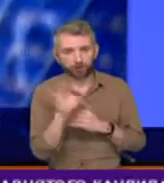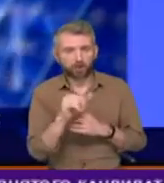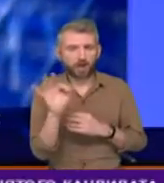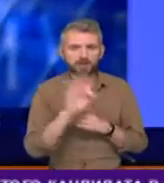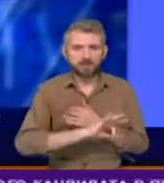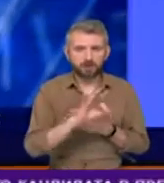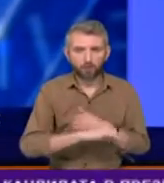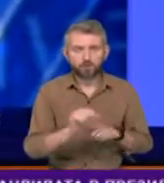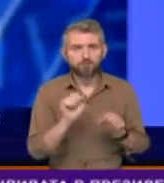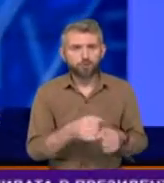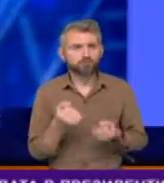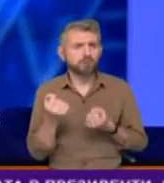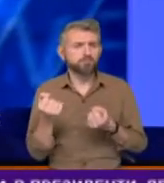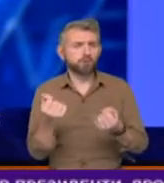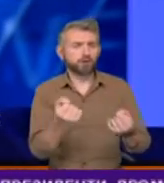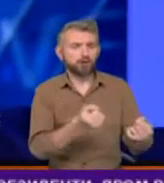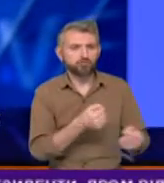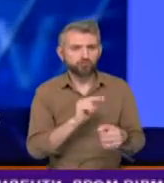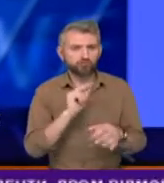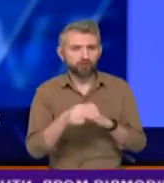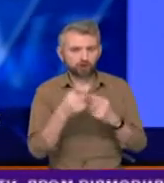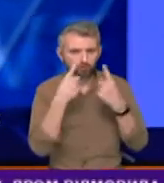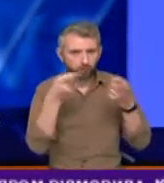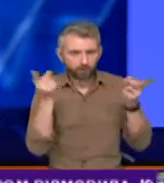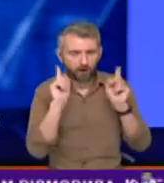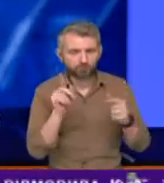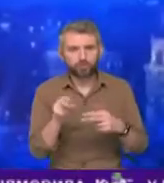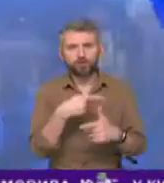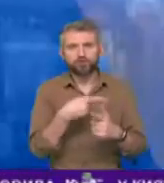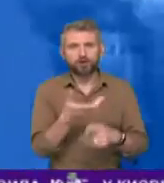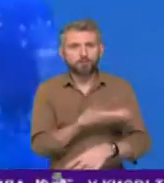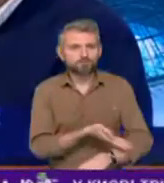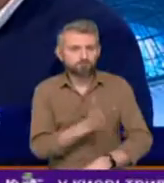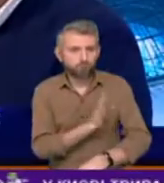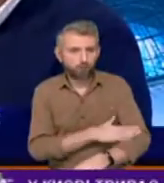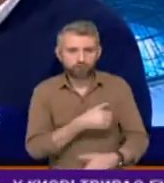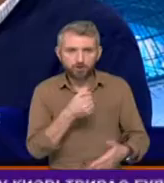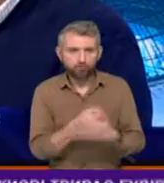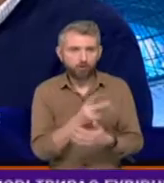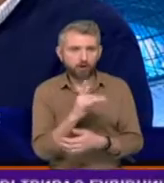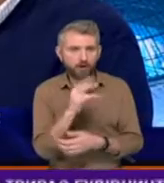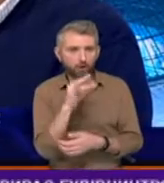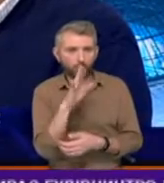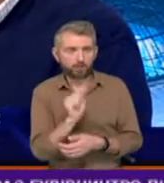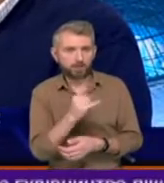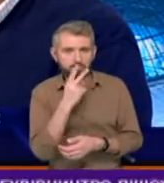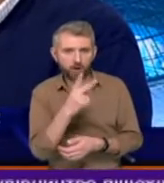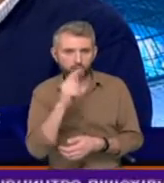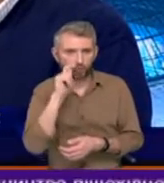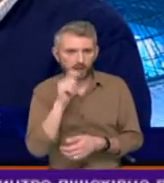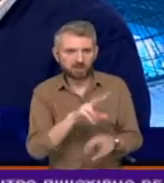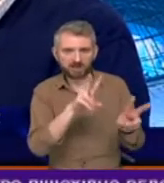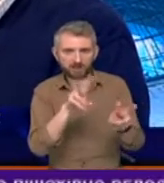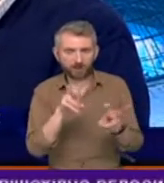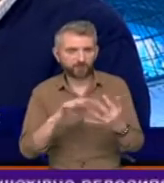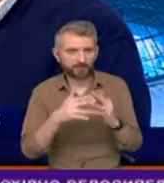Заході. Можна проїхатися Словаччиною чи Польщею, мало не до Кракова, і бачити українські назви